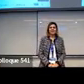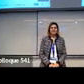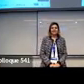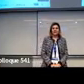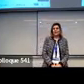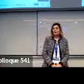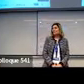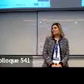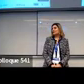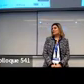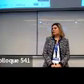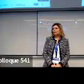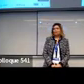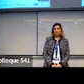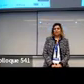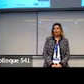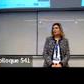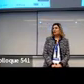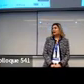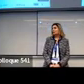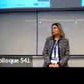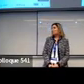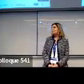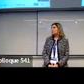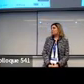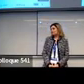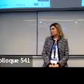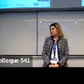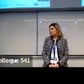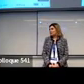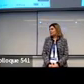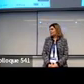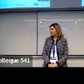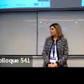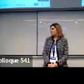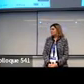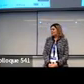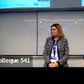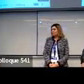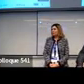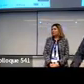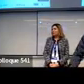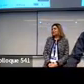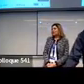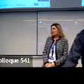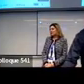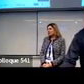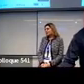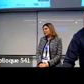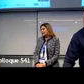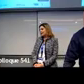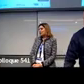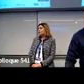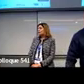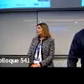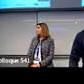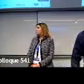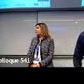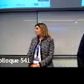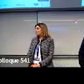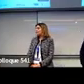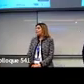1990 en enseignement supérieur. Actuellement, il enseigne au Collège de Bois-de-Boulogne. Il a